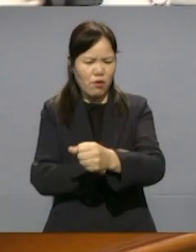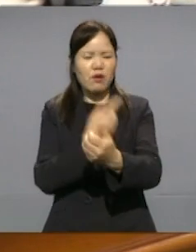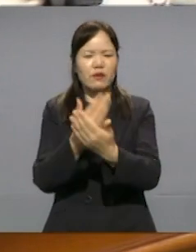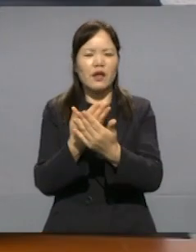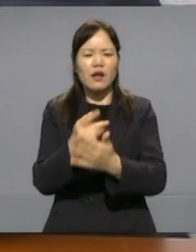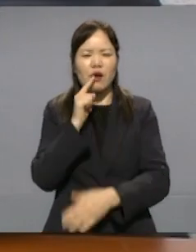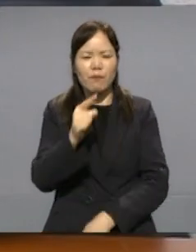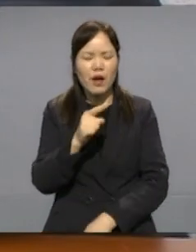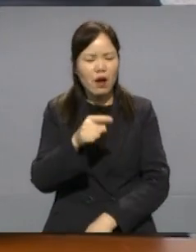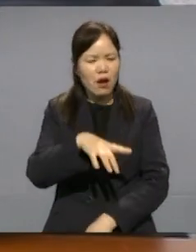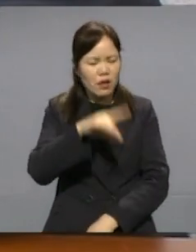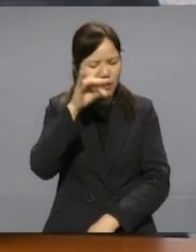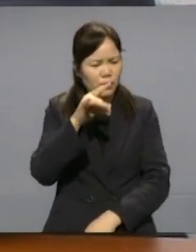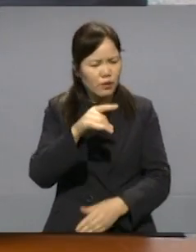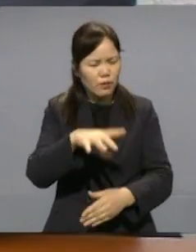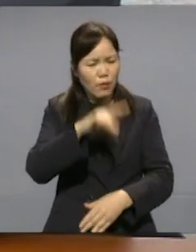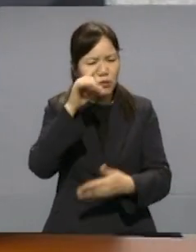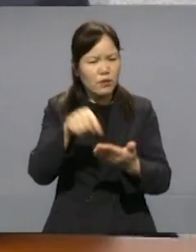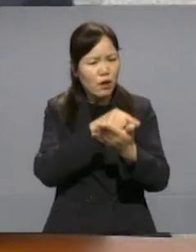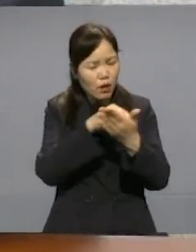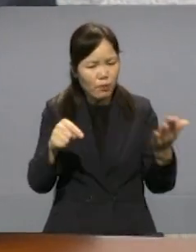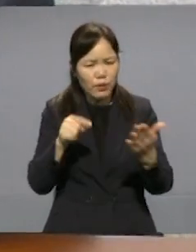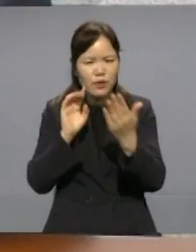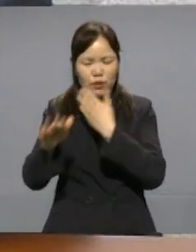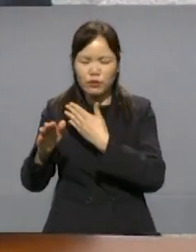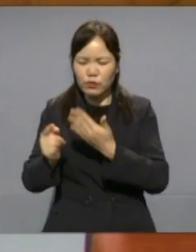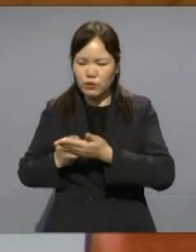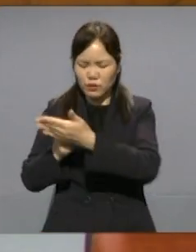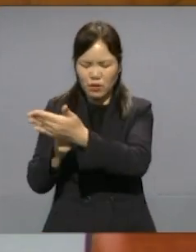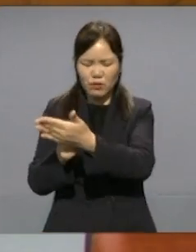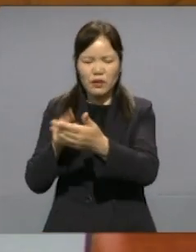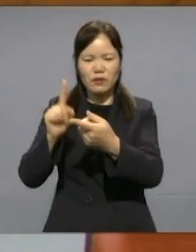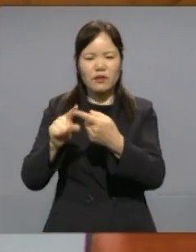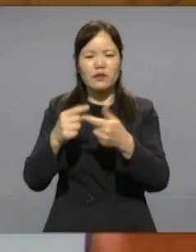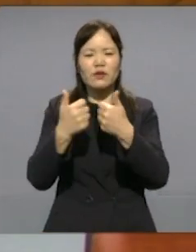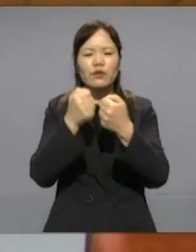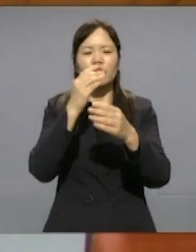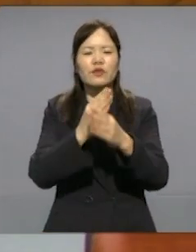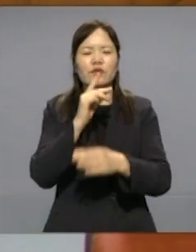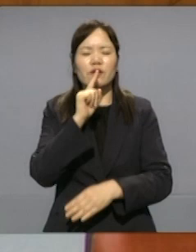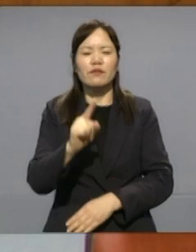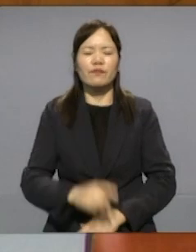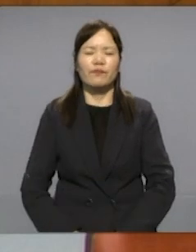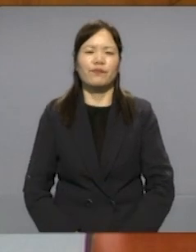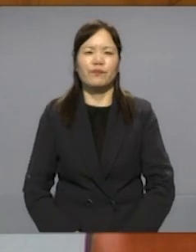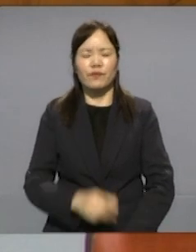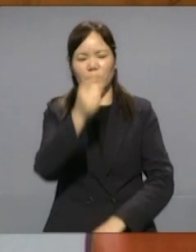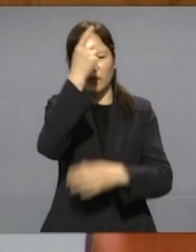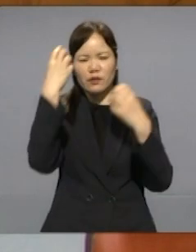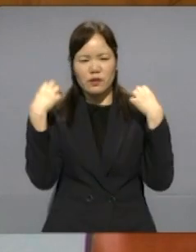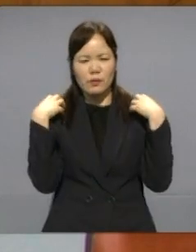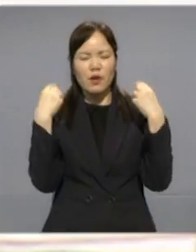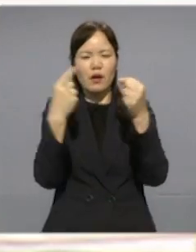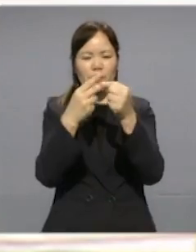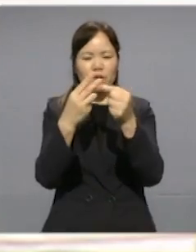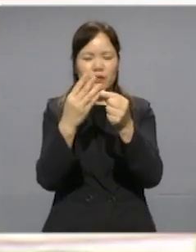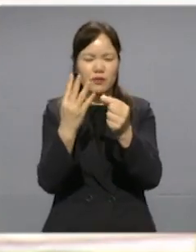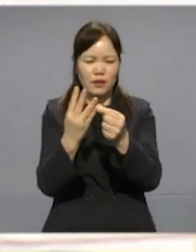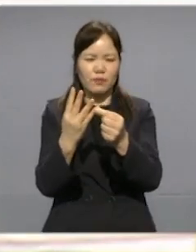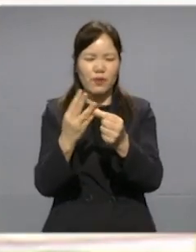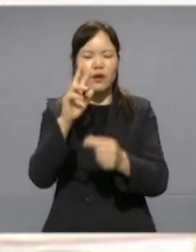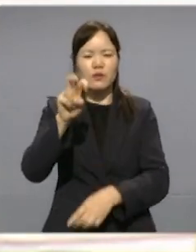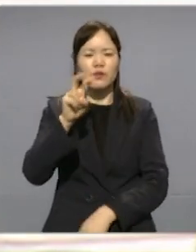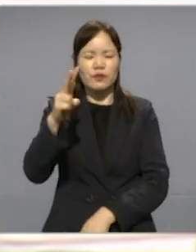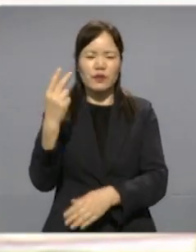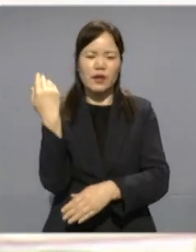선 보상, 후 구상 방안도 논의하고 있다며 이같이 밝혔습니다. 이어 정부가 4번에 걸쳐 22개